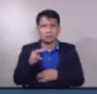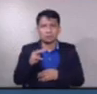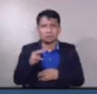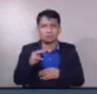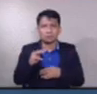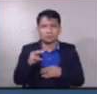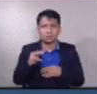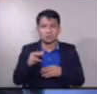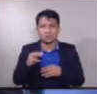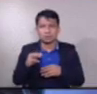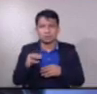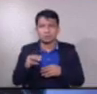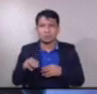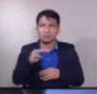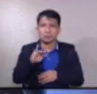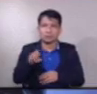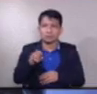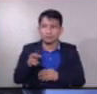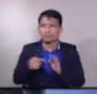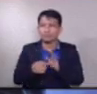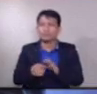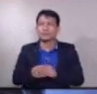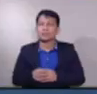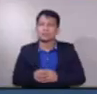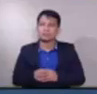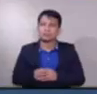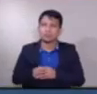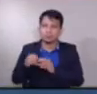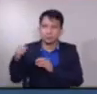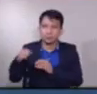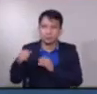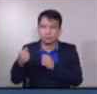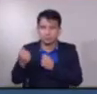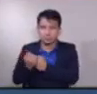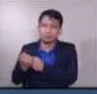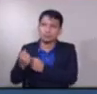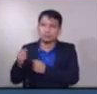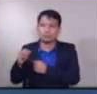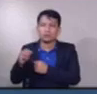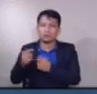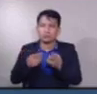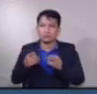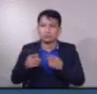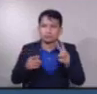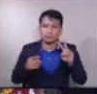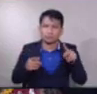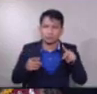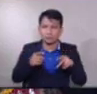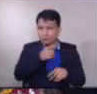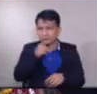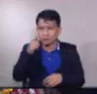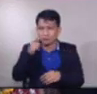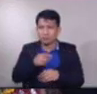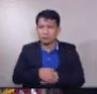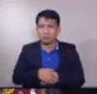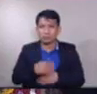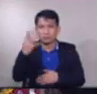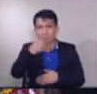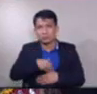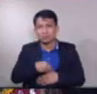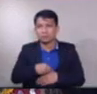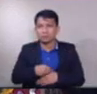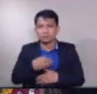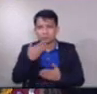mayorya? Ng mayorya. One word to describe VP Lenny Robredo. Maganda siya